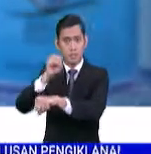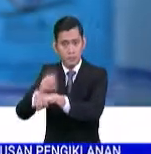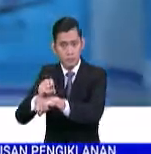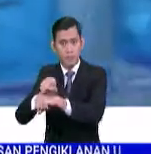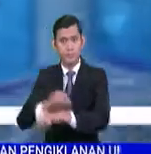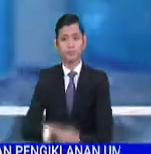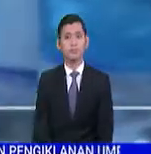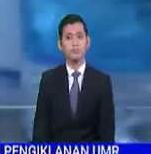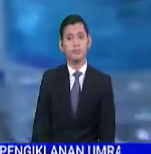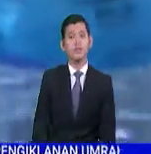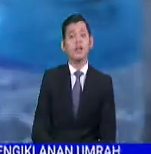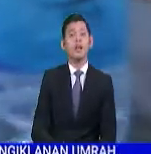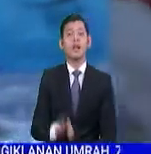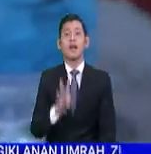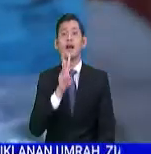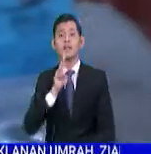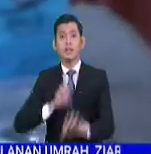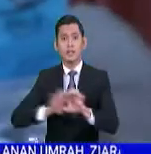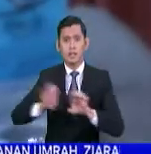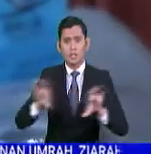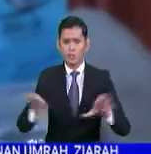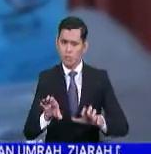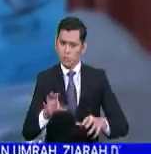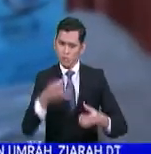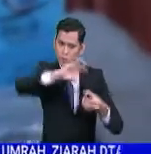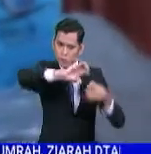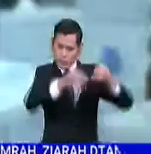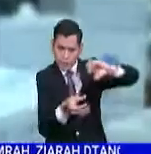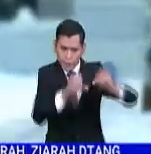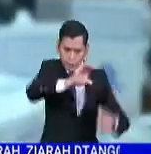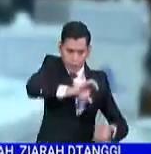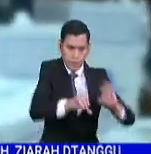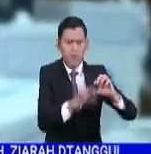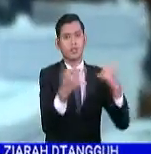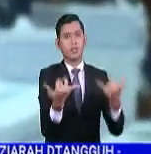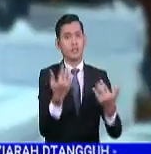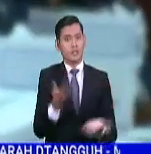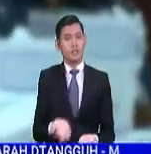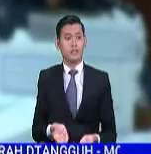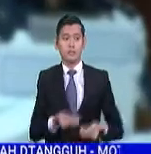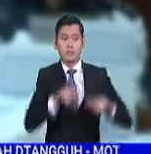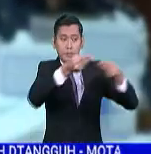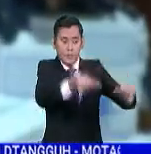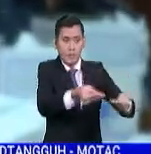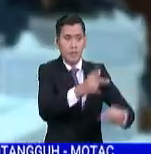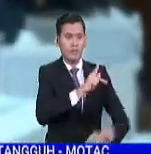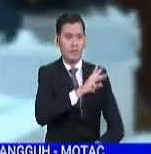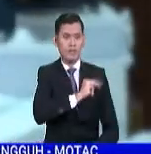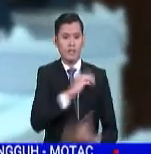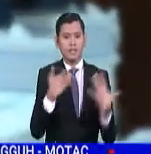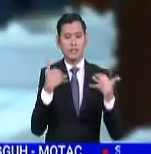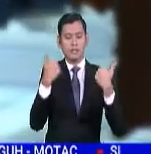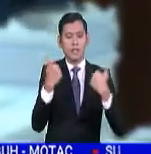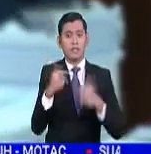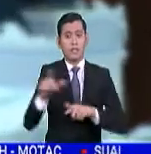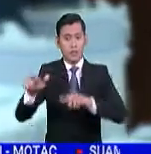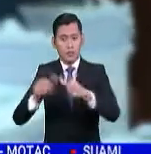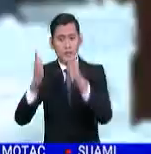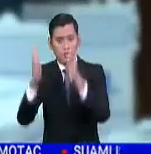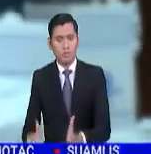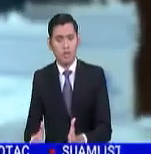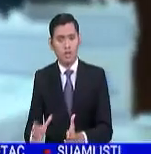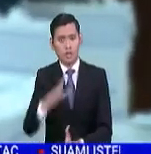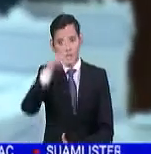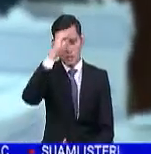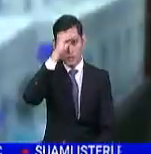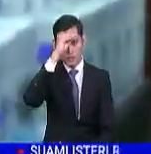Sampel air zam-zam tersebut sedang menjalani ujian kimia dan akan diserahkan kepada Kementerian Kesihatan sekiranya tulen. Seorang pemandu lori lelaki bersama